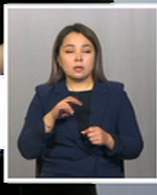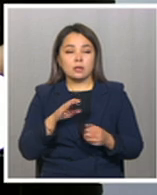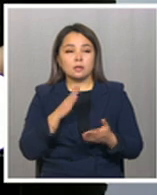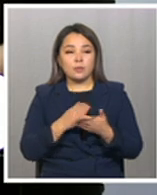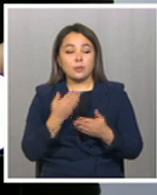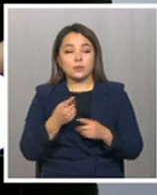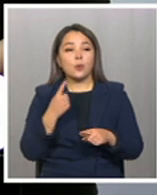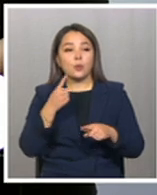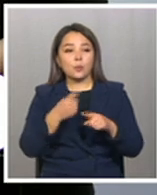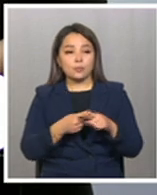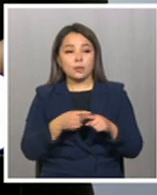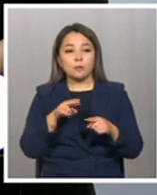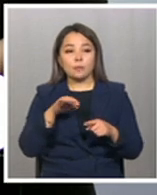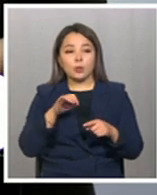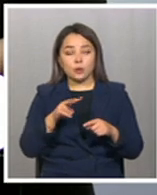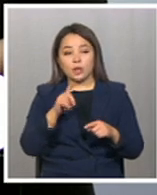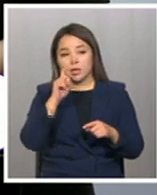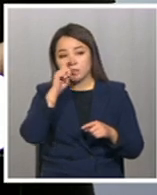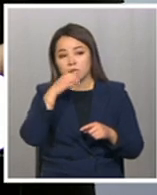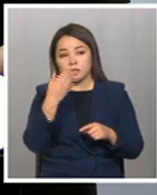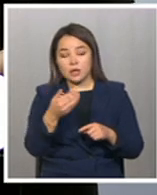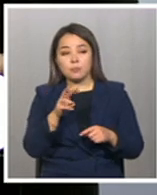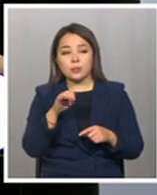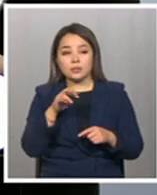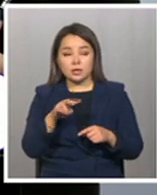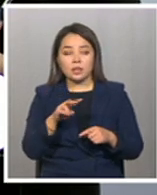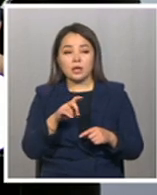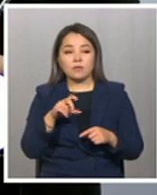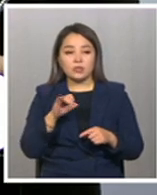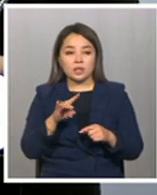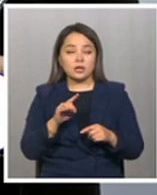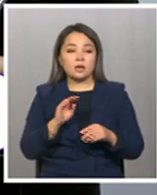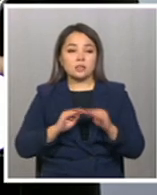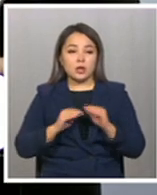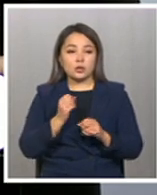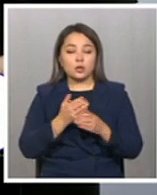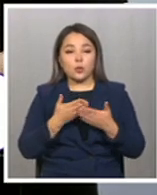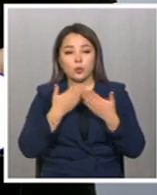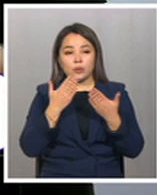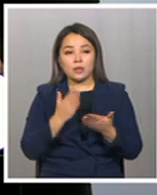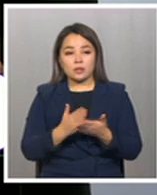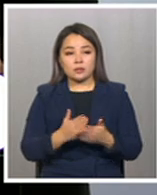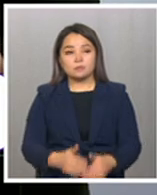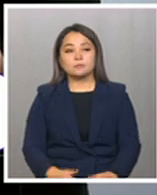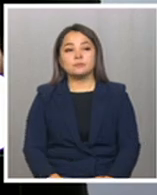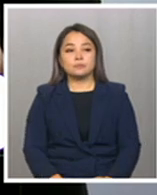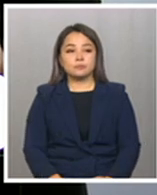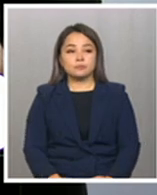қосылыс пропион қышқылының метил эфирі деп оқылады.